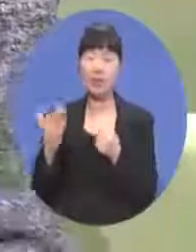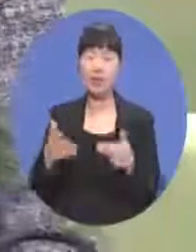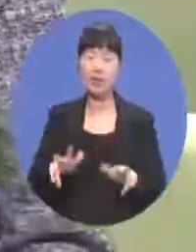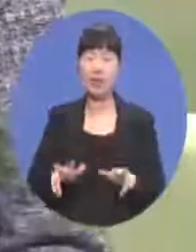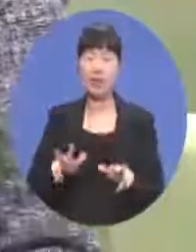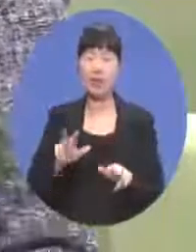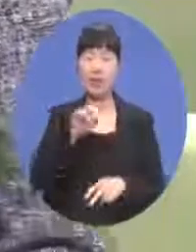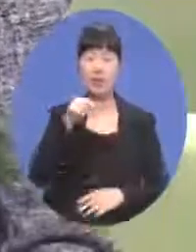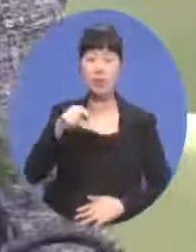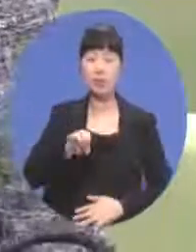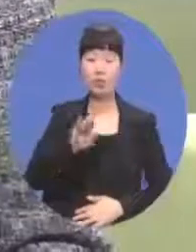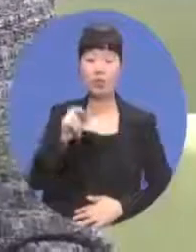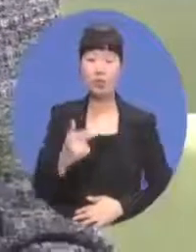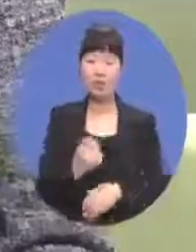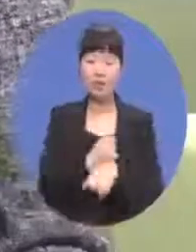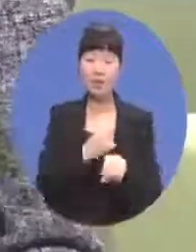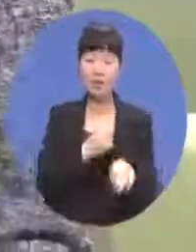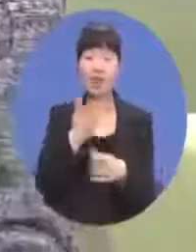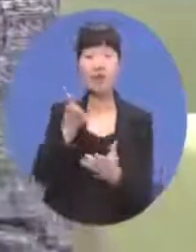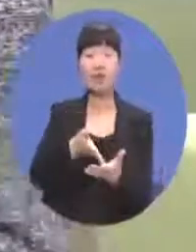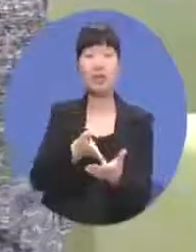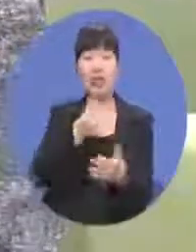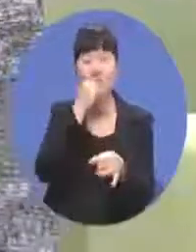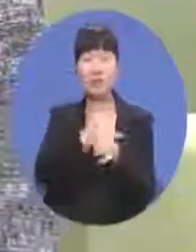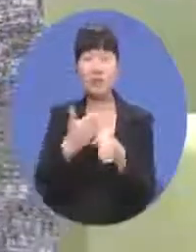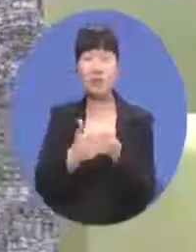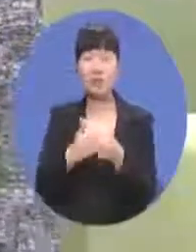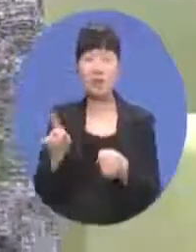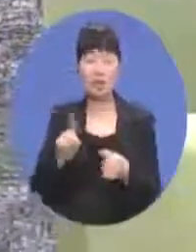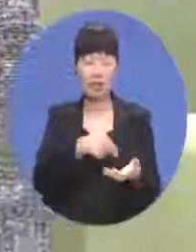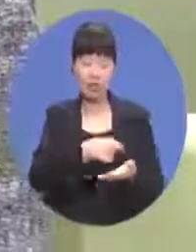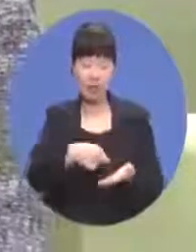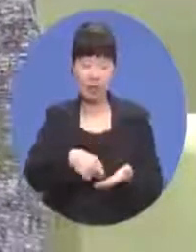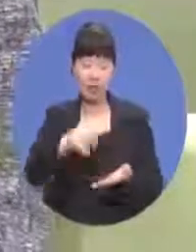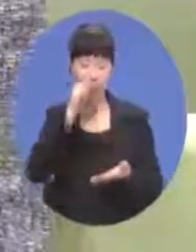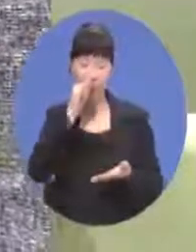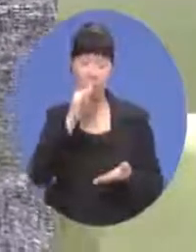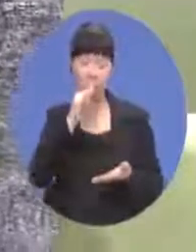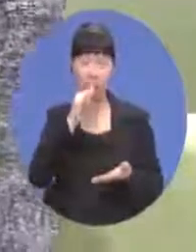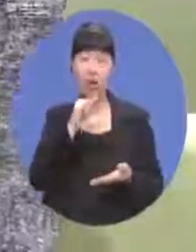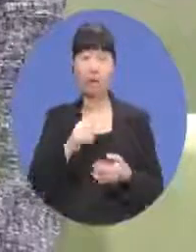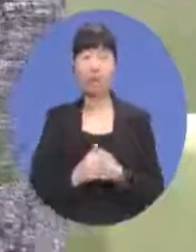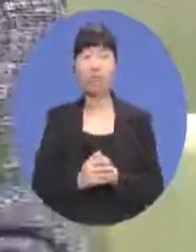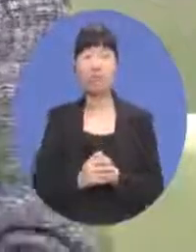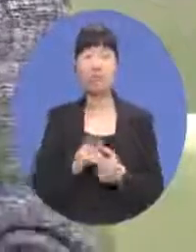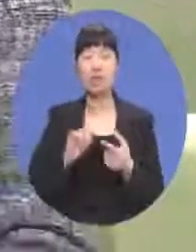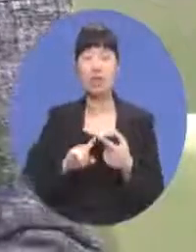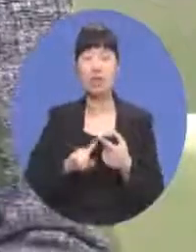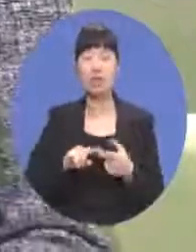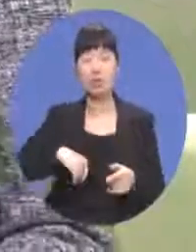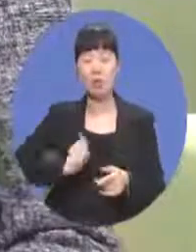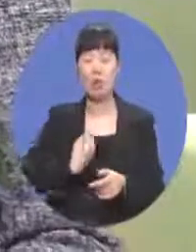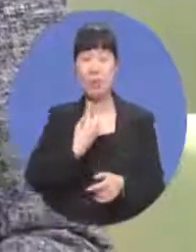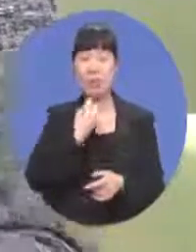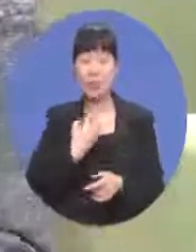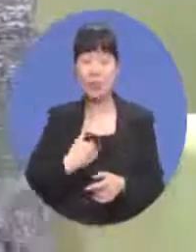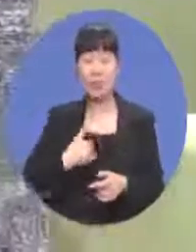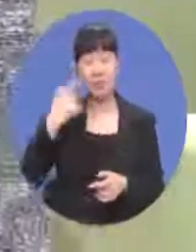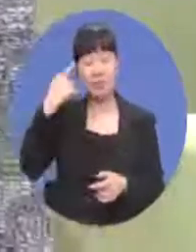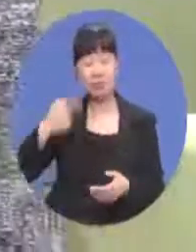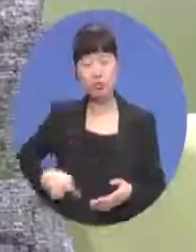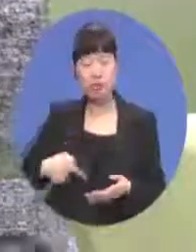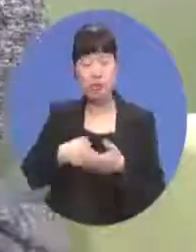이제 웅변이라는 거 보면 이제 연설하는 거잖아요. 자기가 어떤 각본을 쓰고 대본을 쓰고 그런 것들을 일방적으로 나의